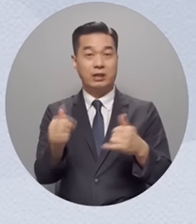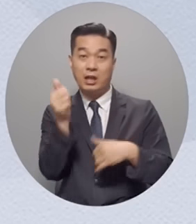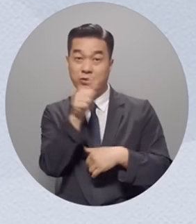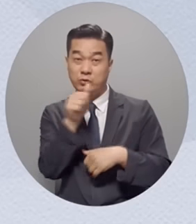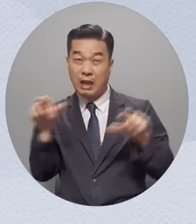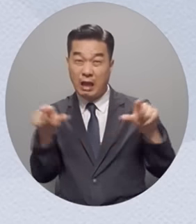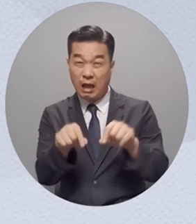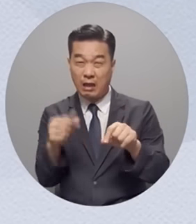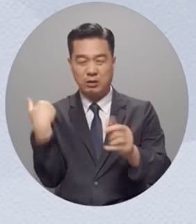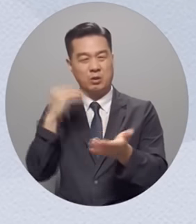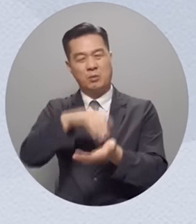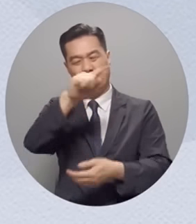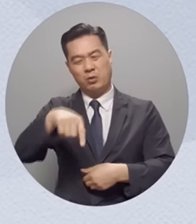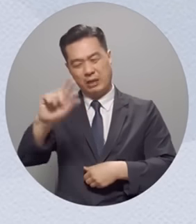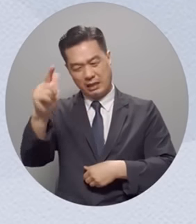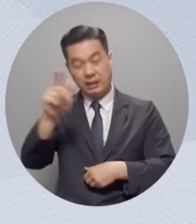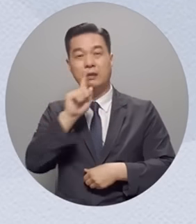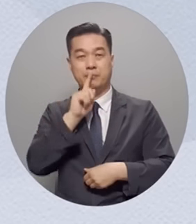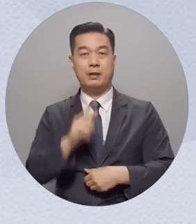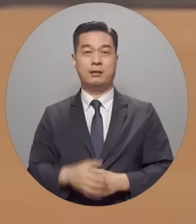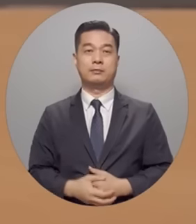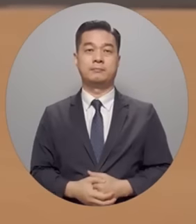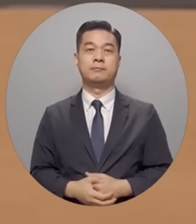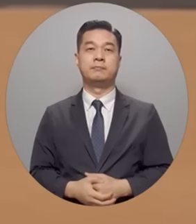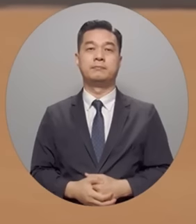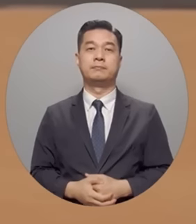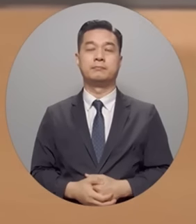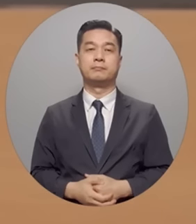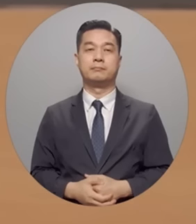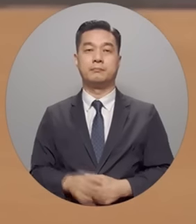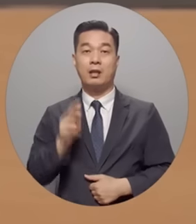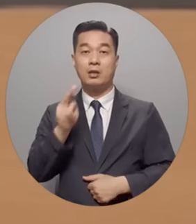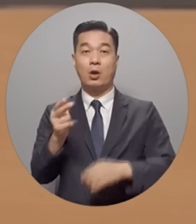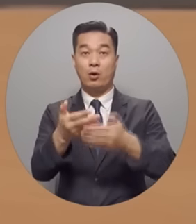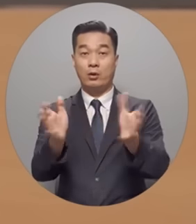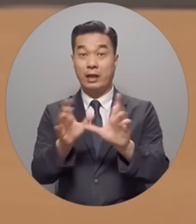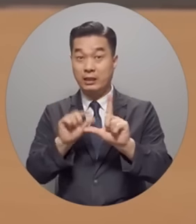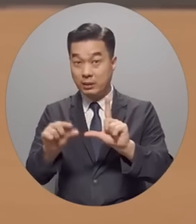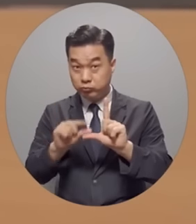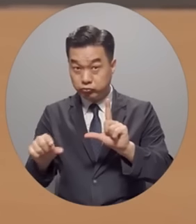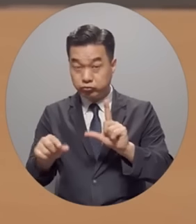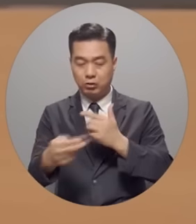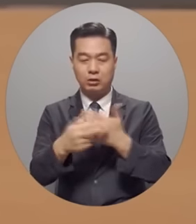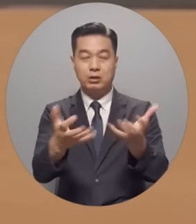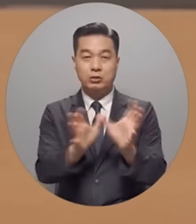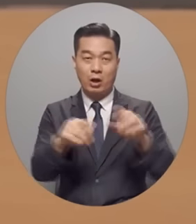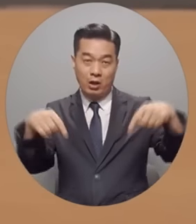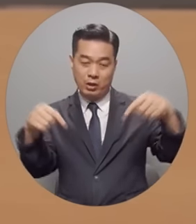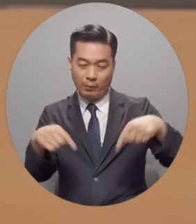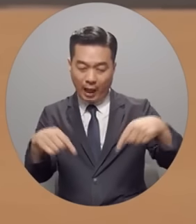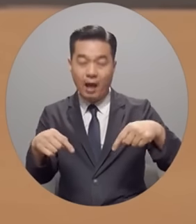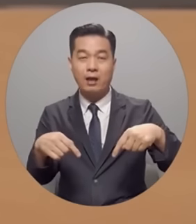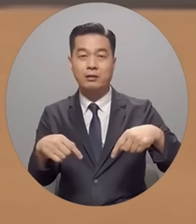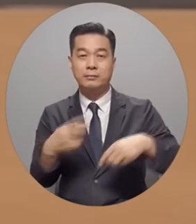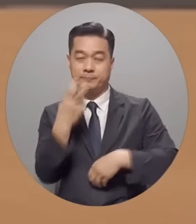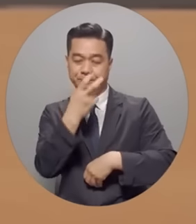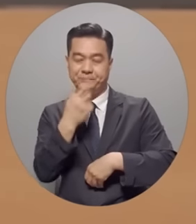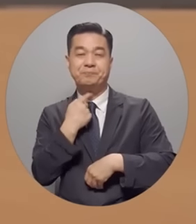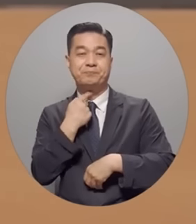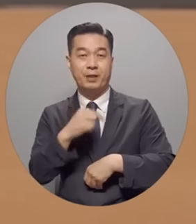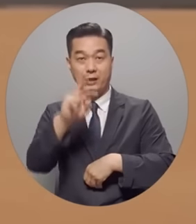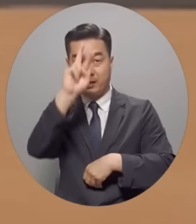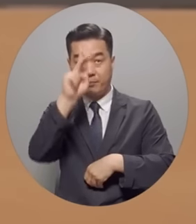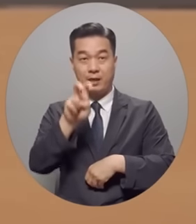중재안으로 복귀 안 하겠다고 한다고 지적했습니다. 여권 일부에서 의료계와 협상카드로 검토했다는 박민수 복지부